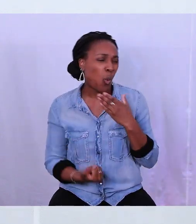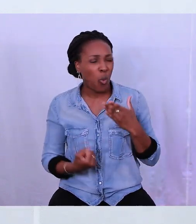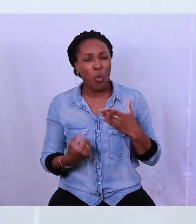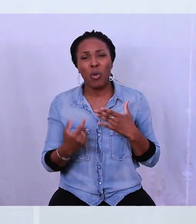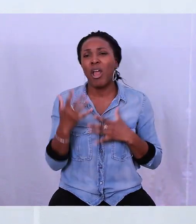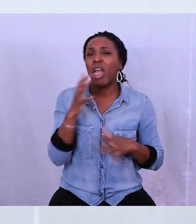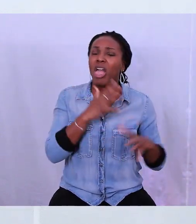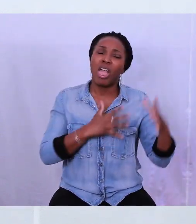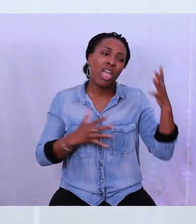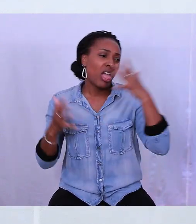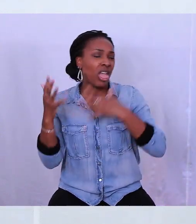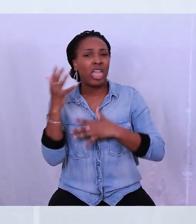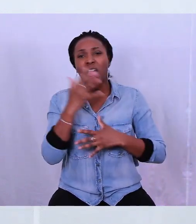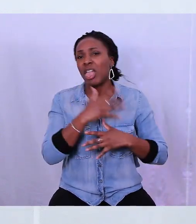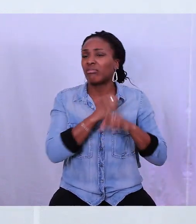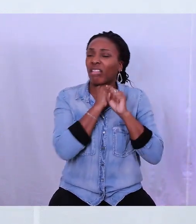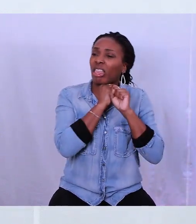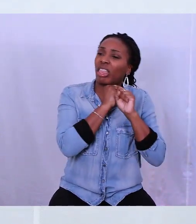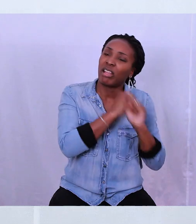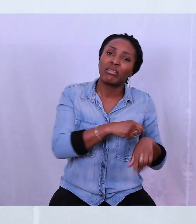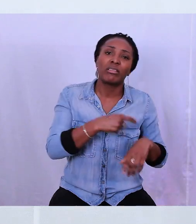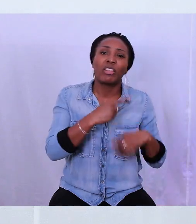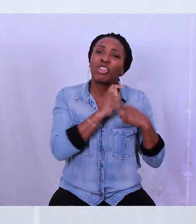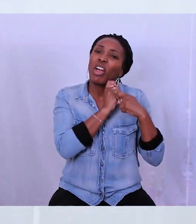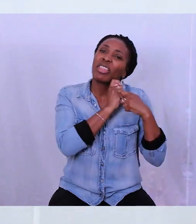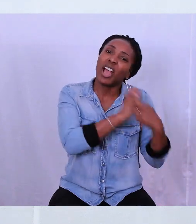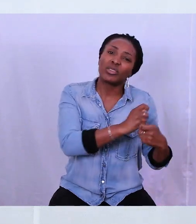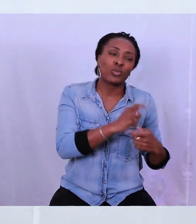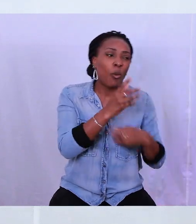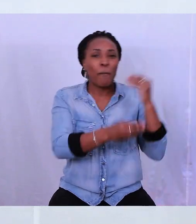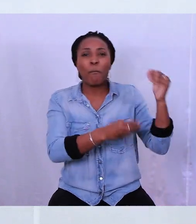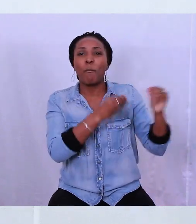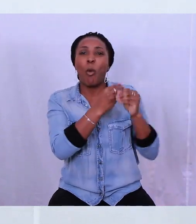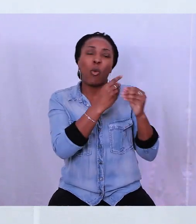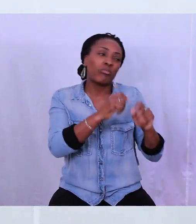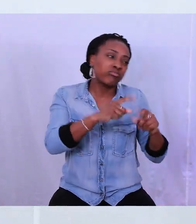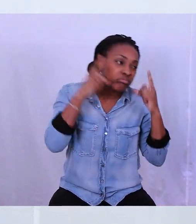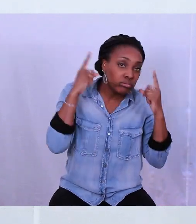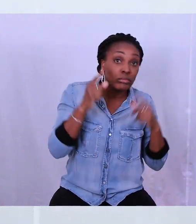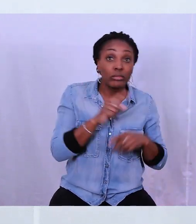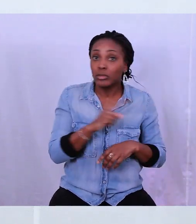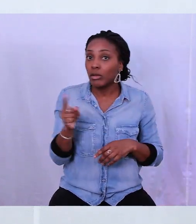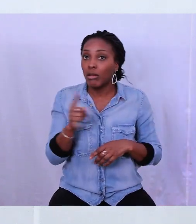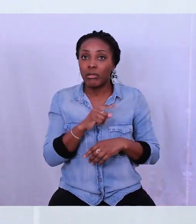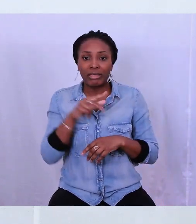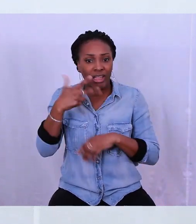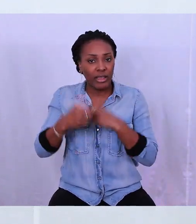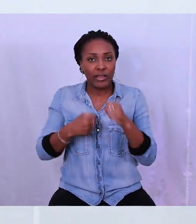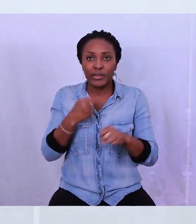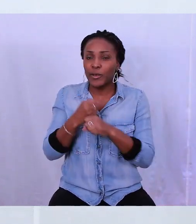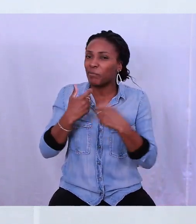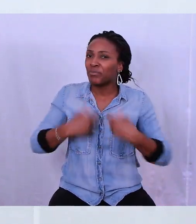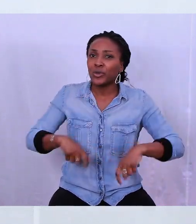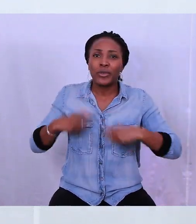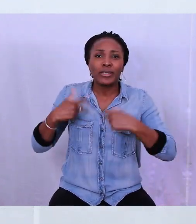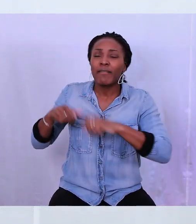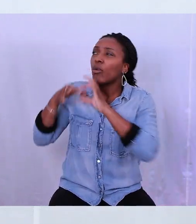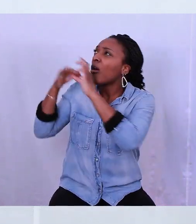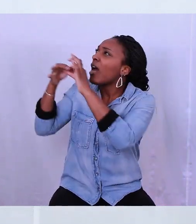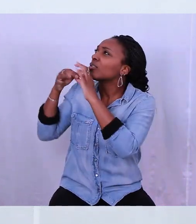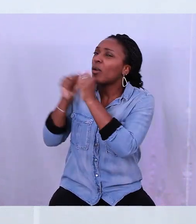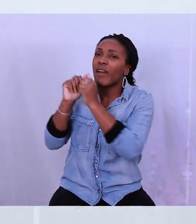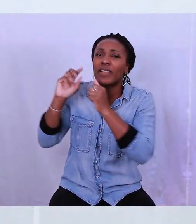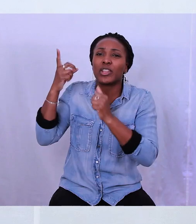les tentations du monde, à dire autant que je comble mon cœur avec autre chose. Non, on voit que Joseph a entretenu sa relation avec Dieu et c'est ce qui a fait que